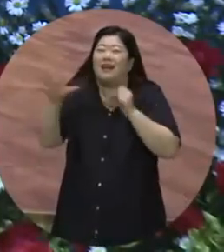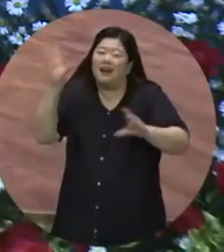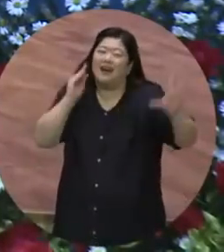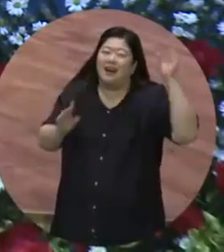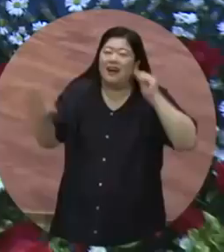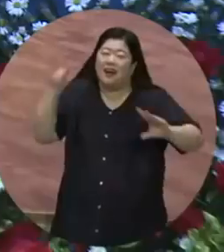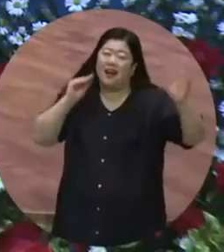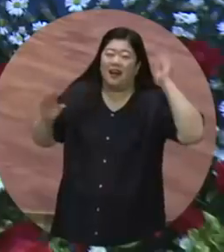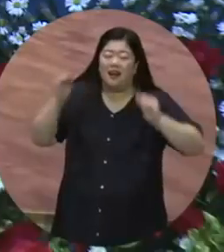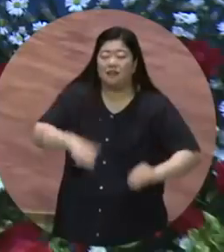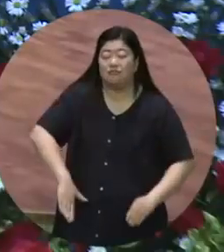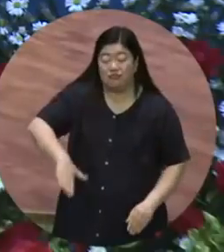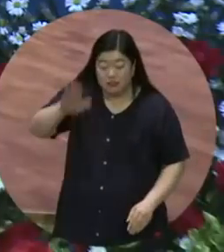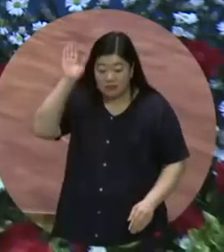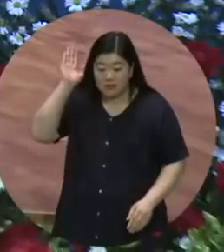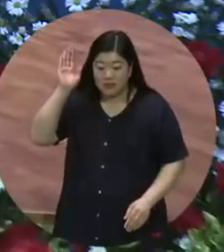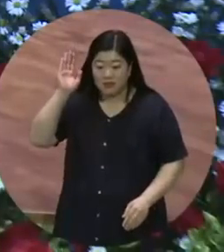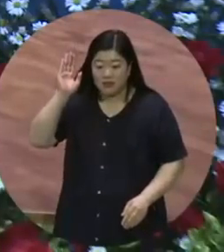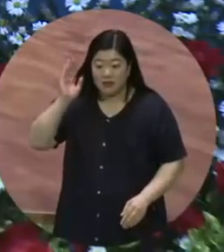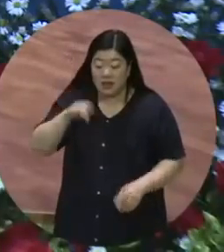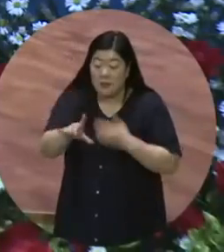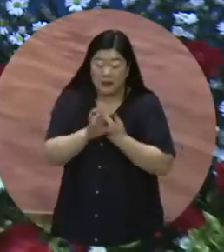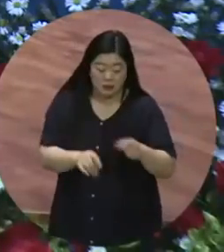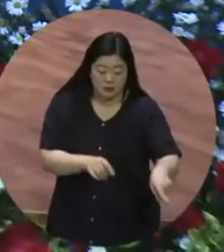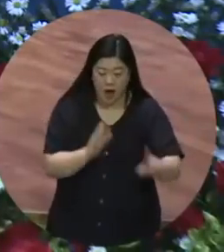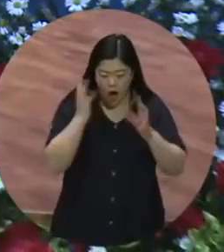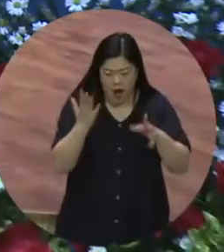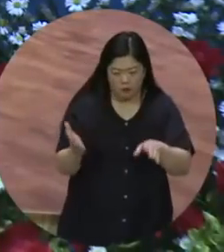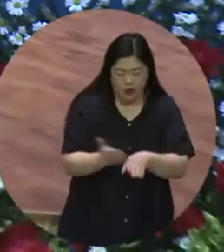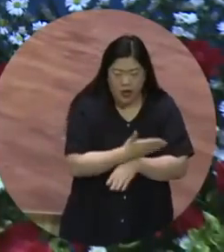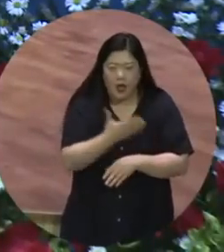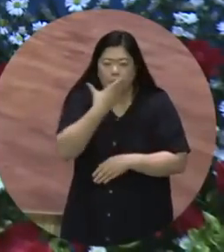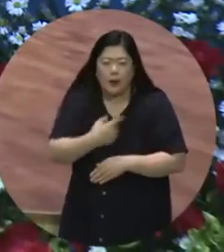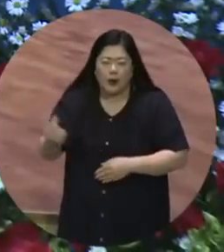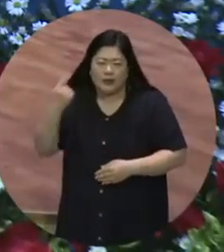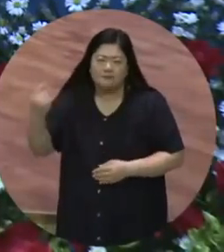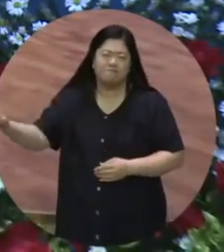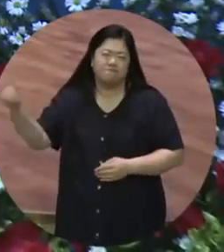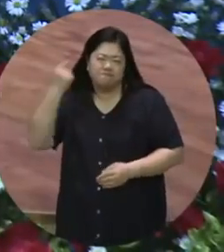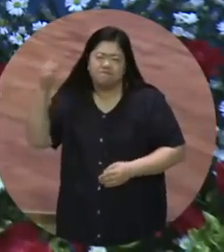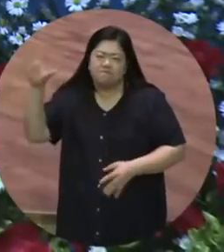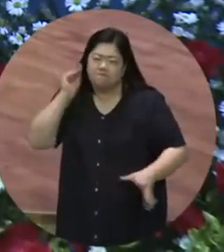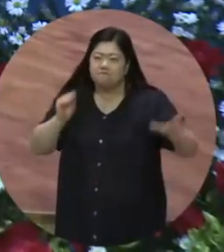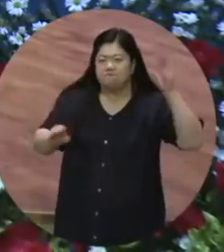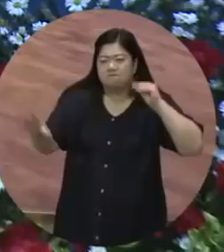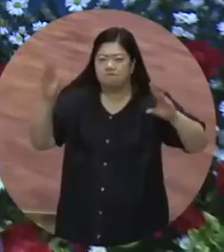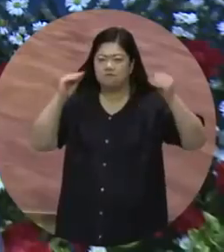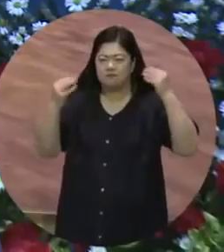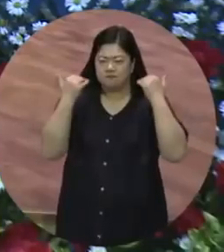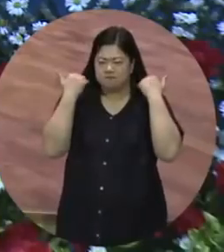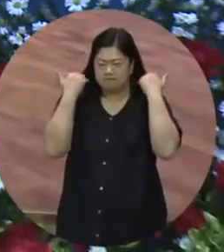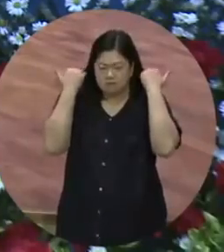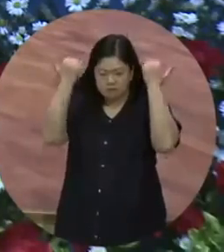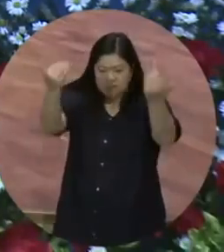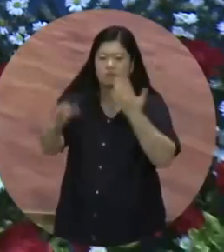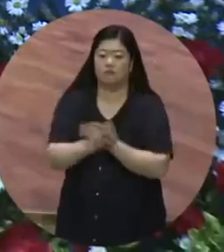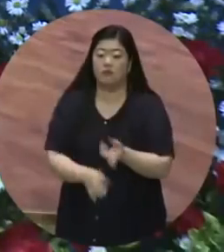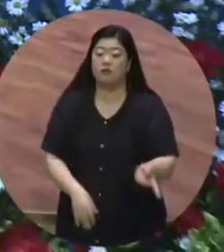얼마나 소중한 아이들이 앞으로 어떻게 되겠어. 이 아이들이 자라면 응? 3단째 이 길 인물이 나올 줄로 믿습니다.